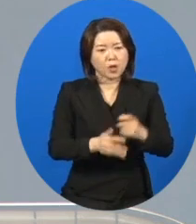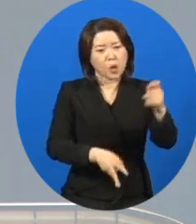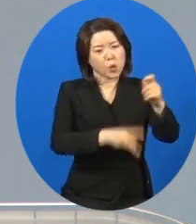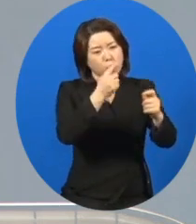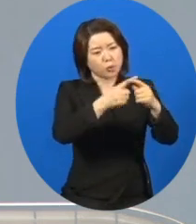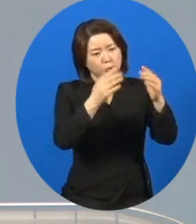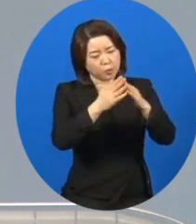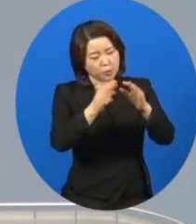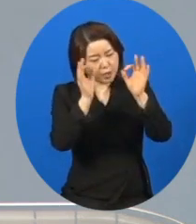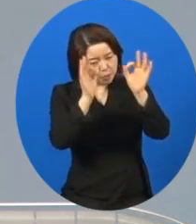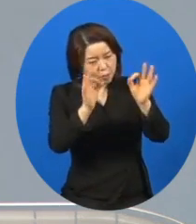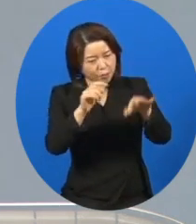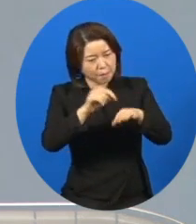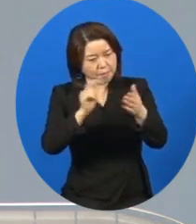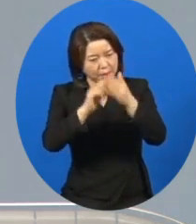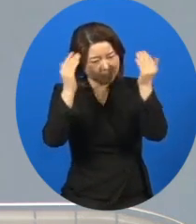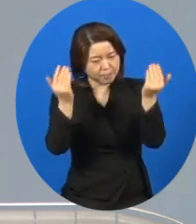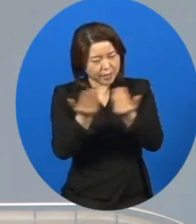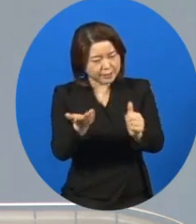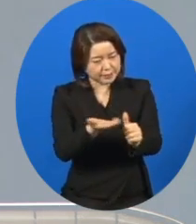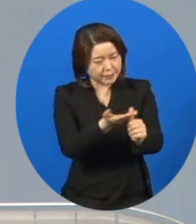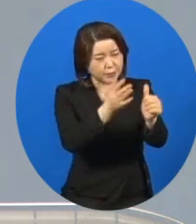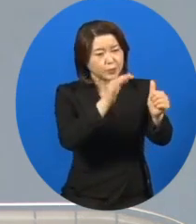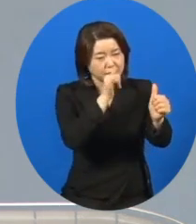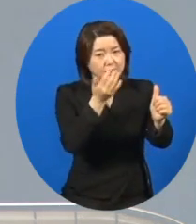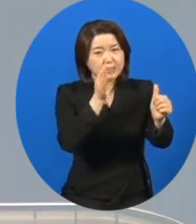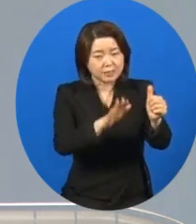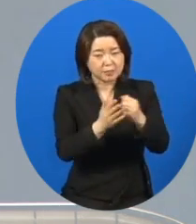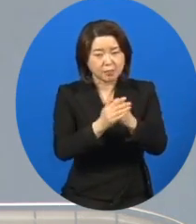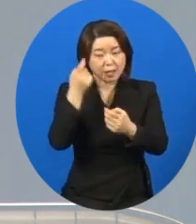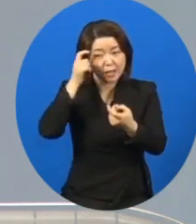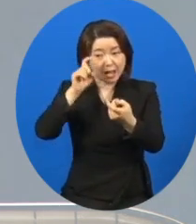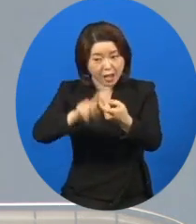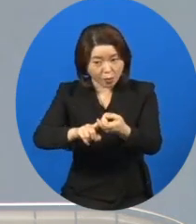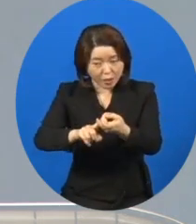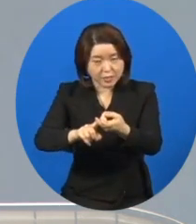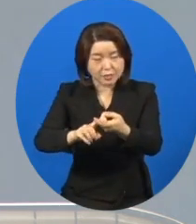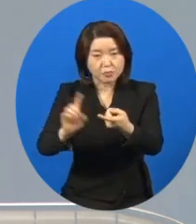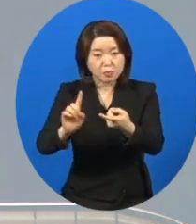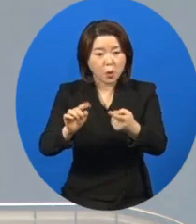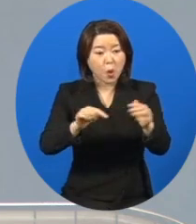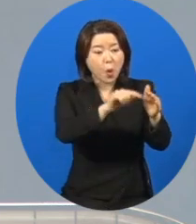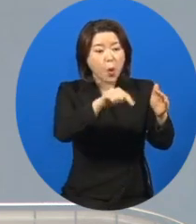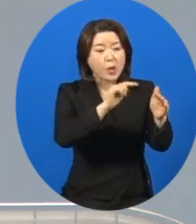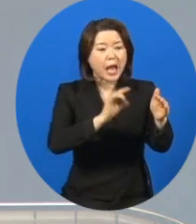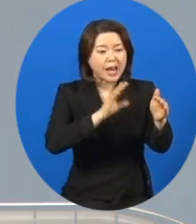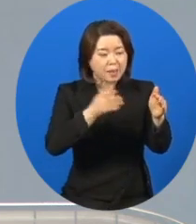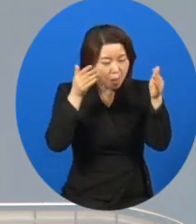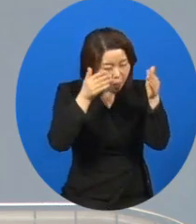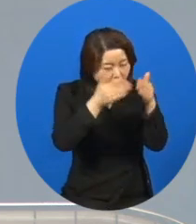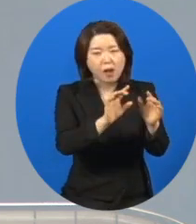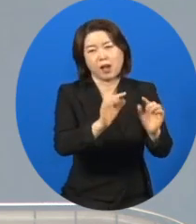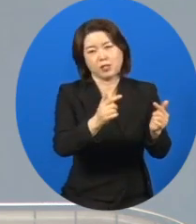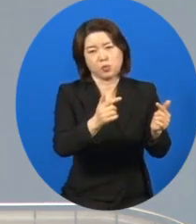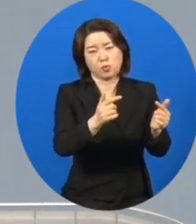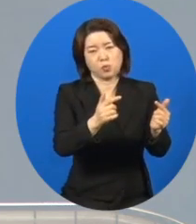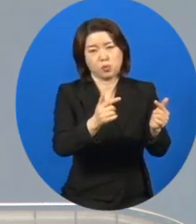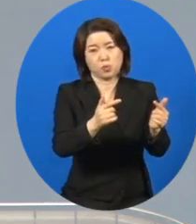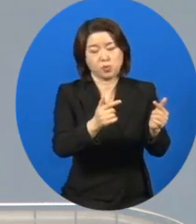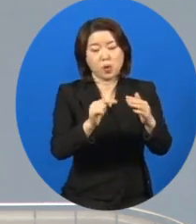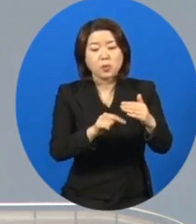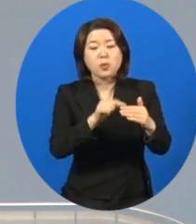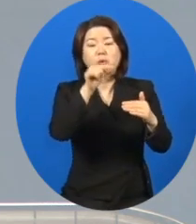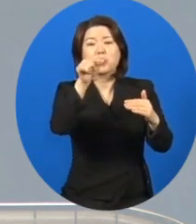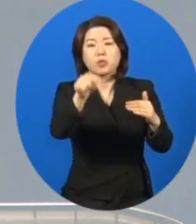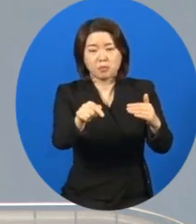다해서 목양을 했지만 사도 바울의 관심은 고린도 교회에만 머무르지 않았어요. 고린도